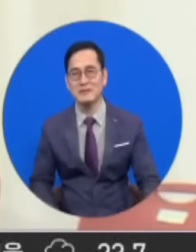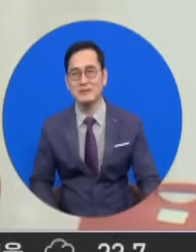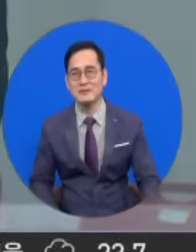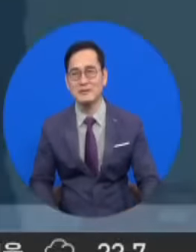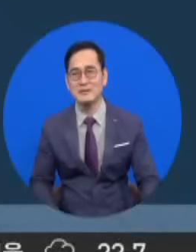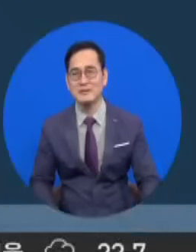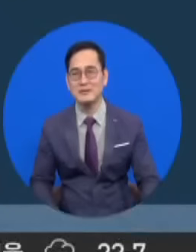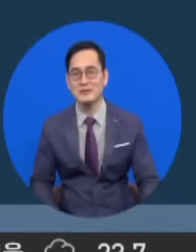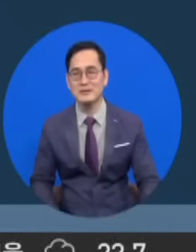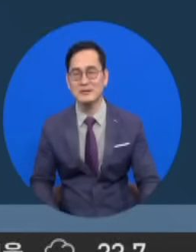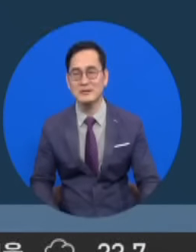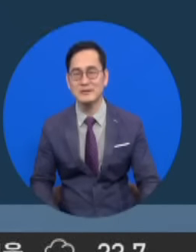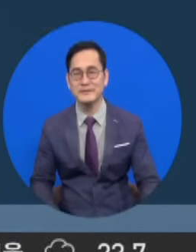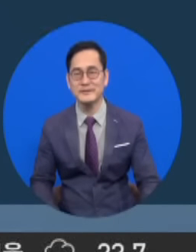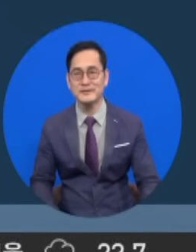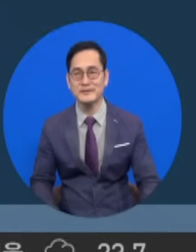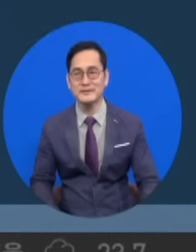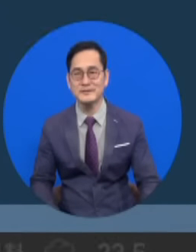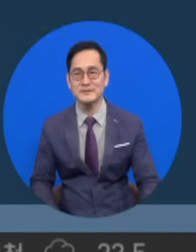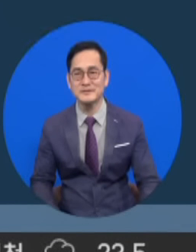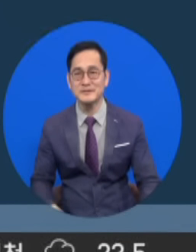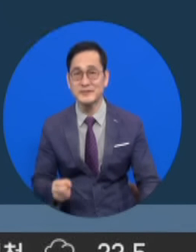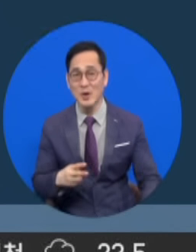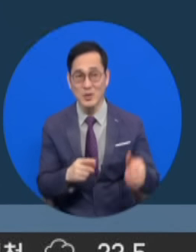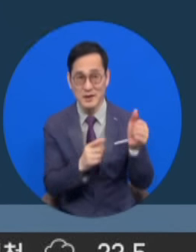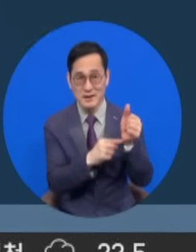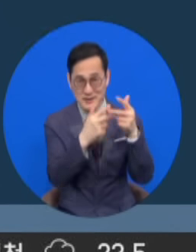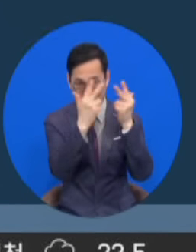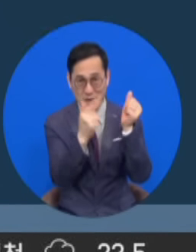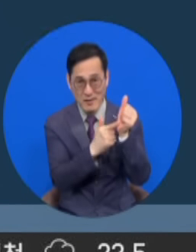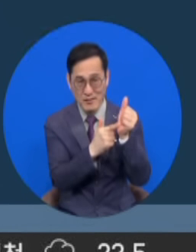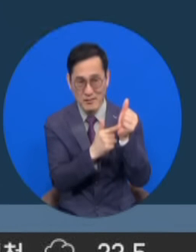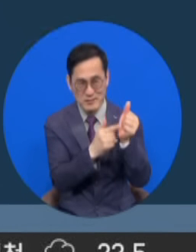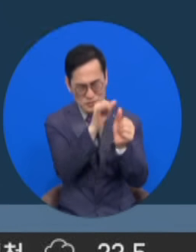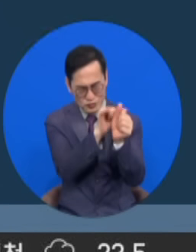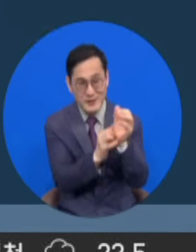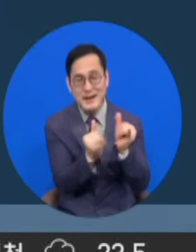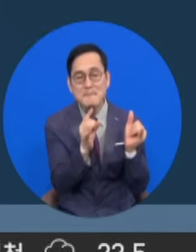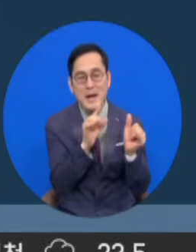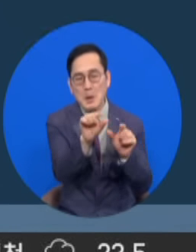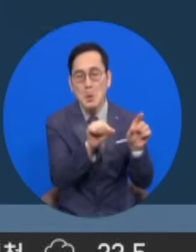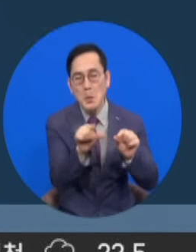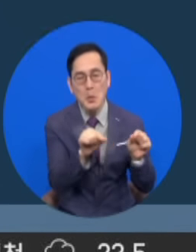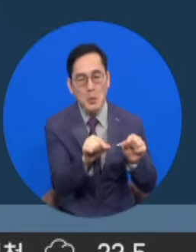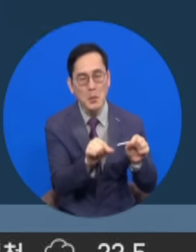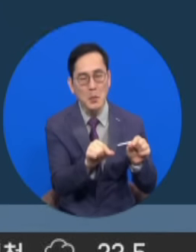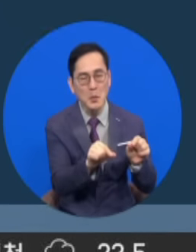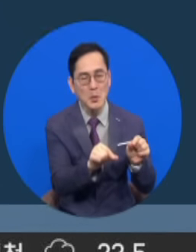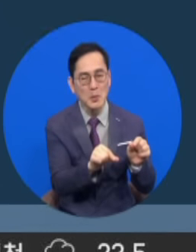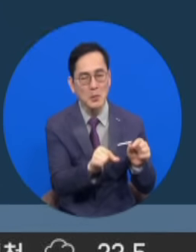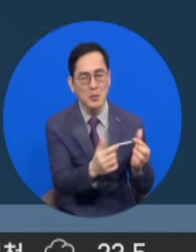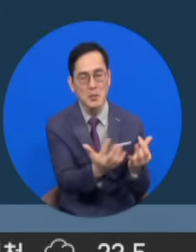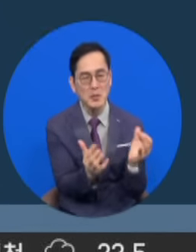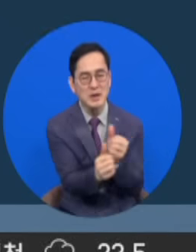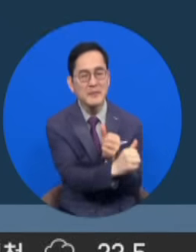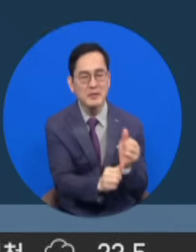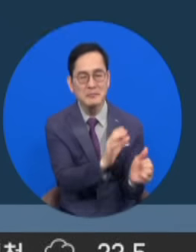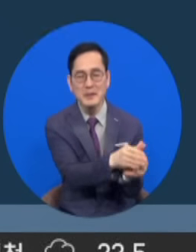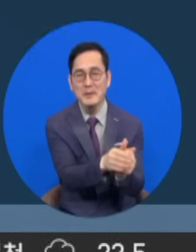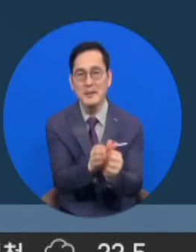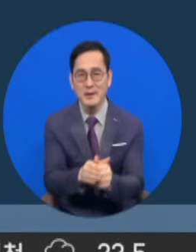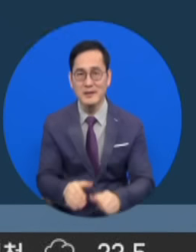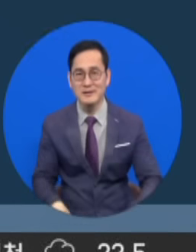친명이 아니면은 절대 그 지금 자리를 내주질 않고 그리고 사실 박찬대 원내대표가 원내대표 되는